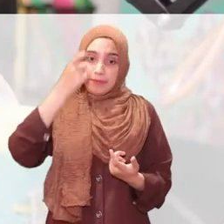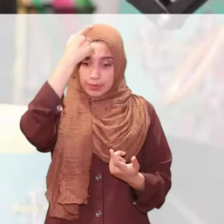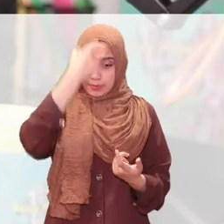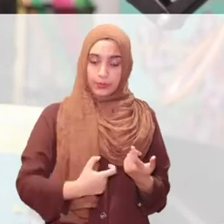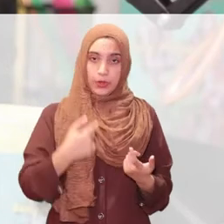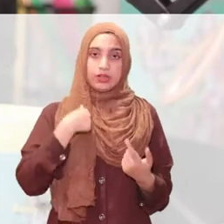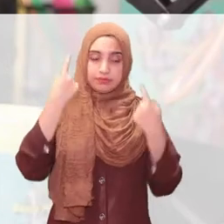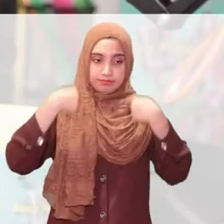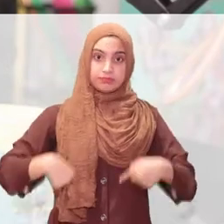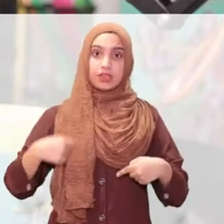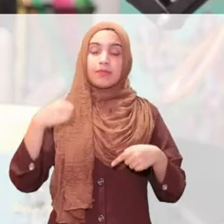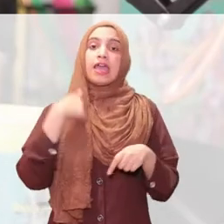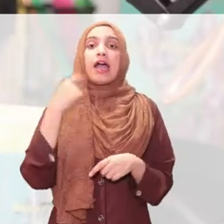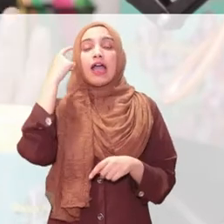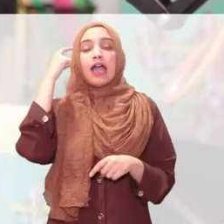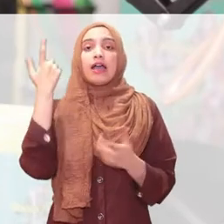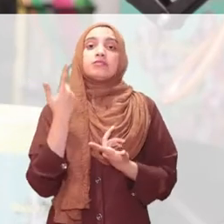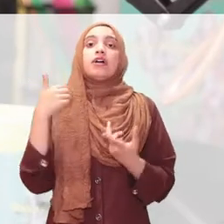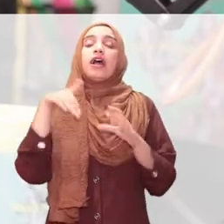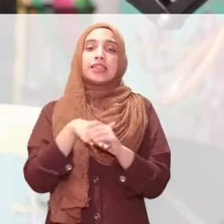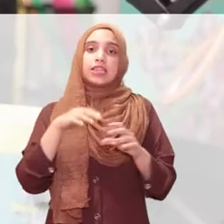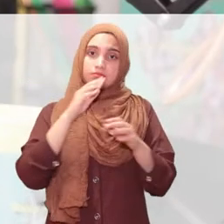mid-day मिल्स और